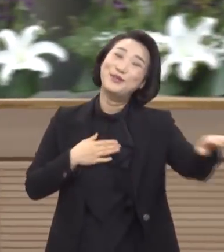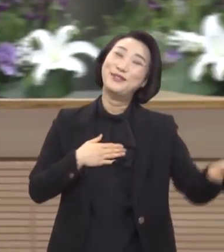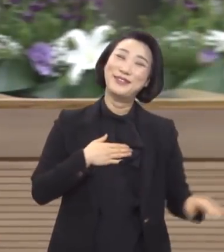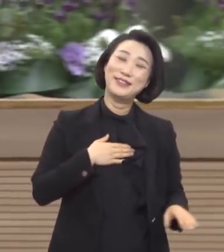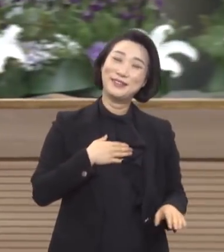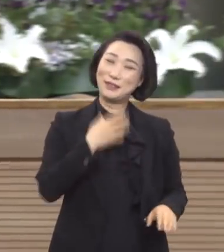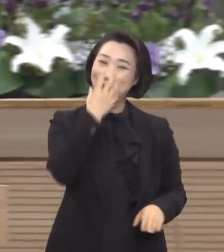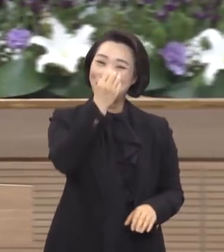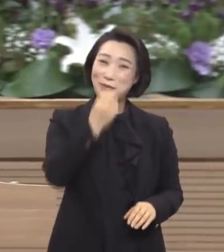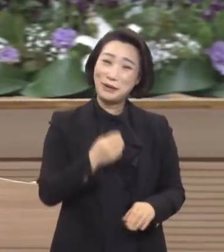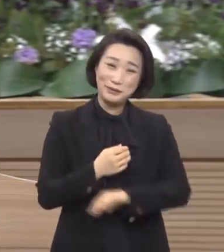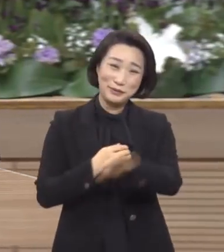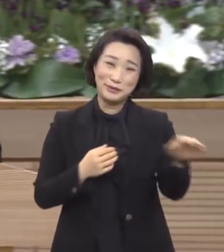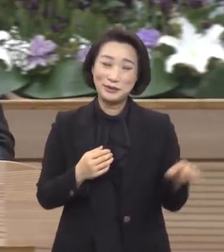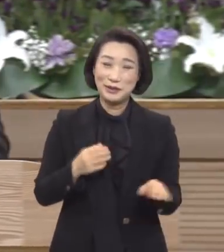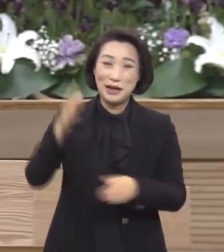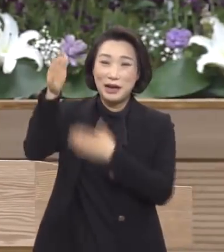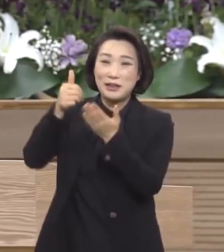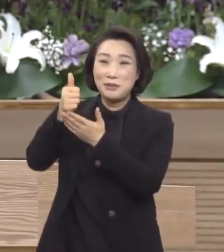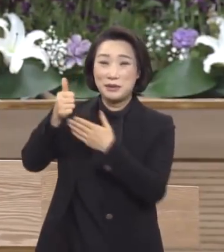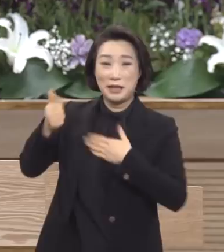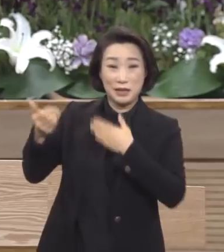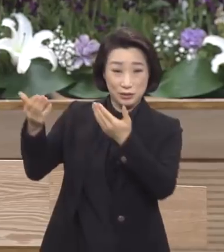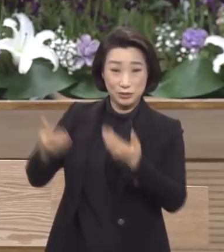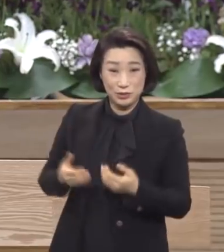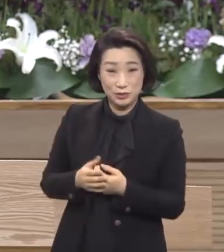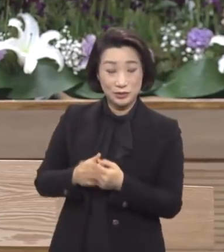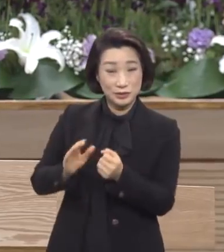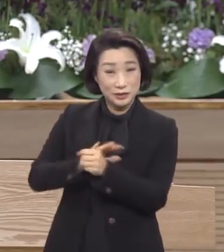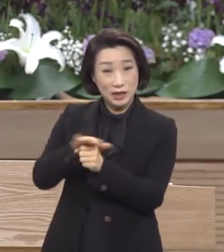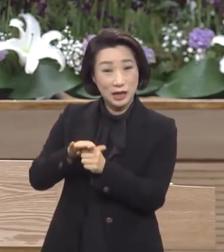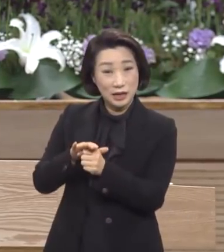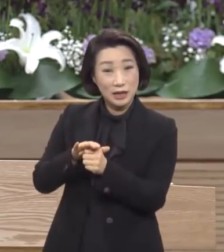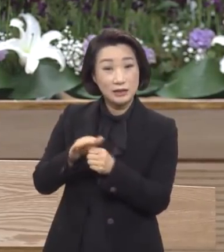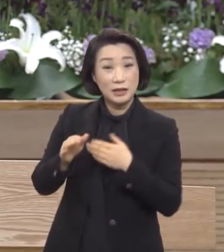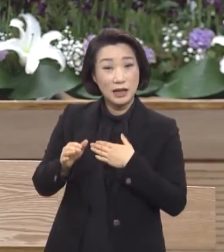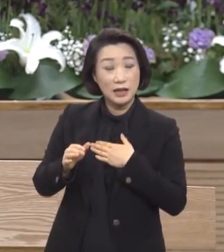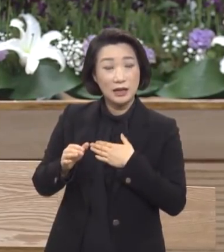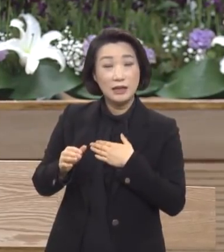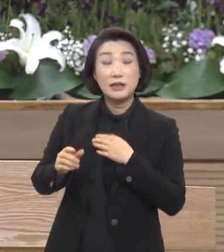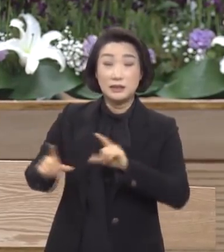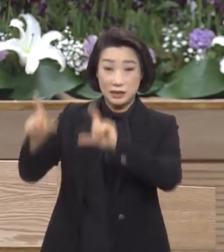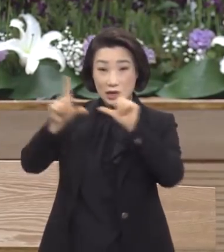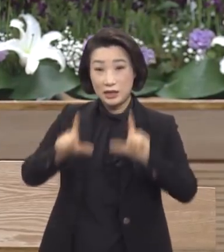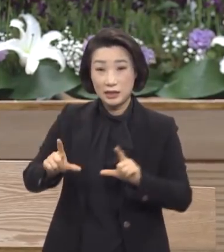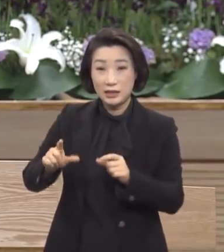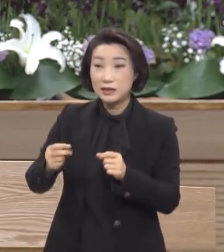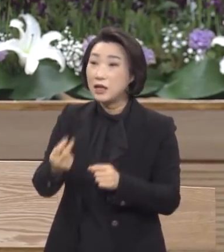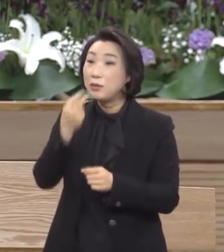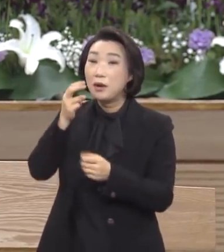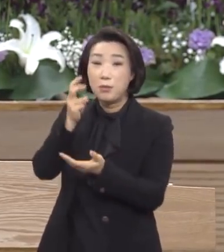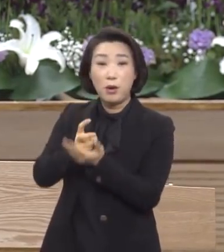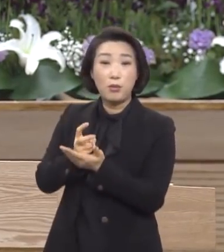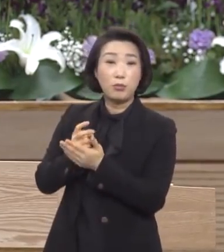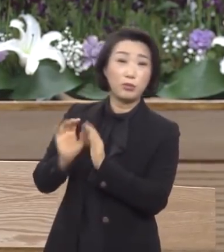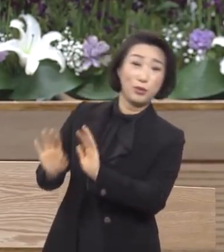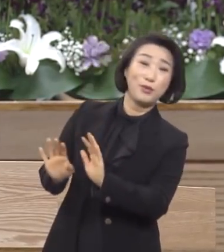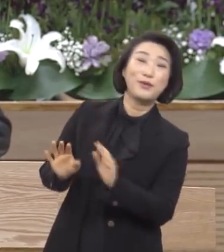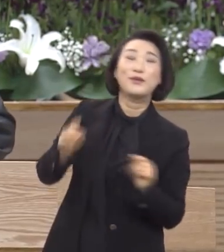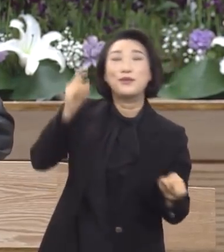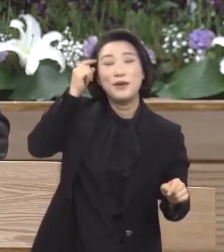어쩌고서는 교만하게 하나님이 내게 주신 살아야 할 생명의 법을 파괴하느냐.